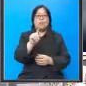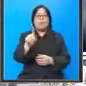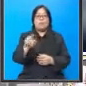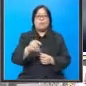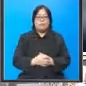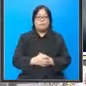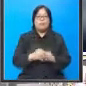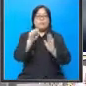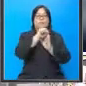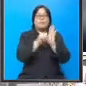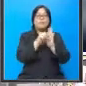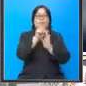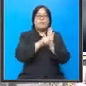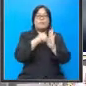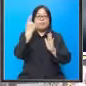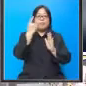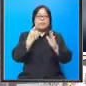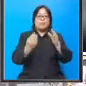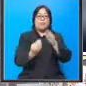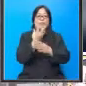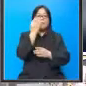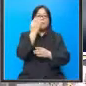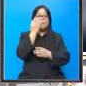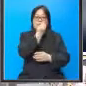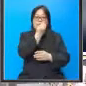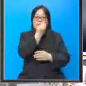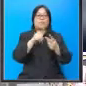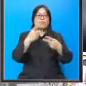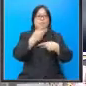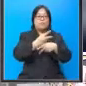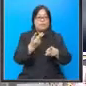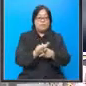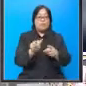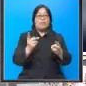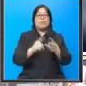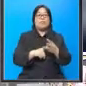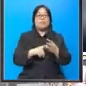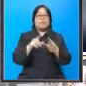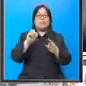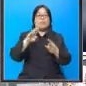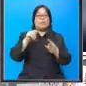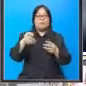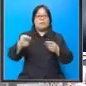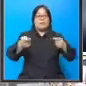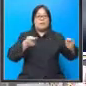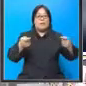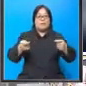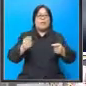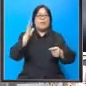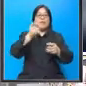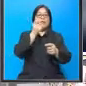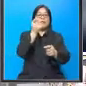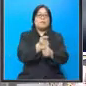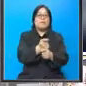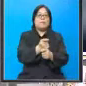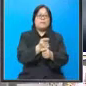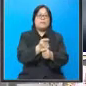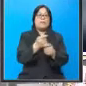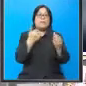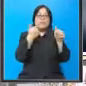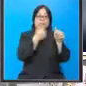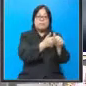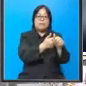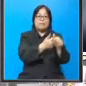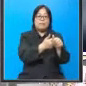syarat-syarat penginputan bagi sesuatu tumbuhan produk tumbuhan dan artikel terkawal akan ditentukan